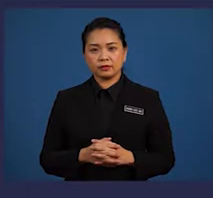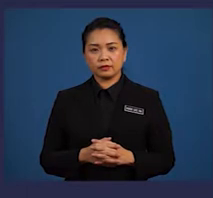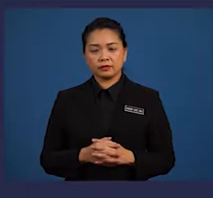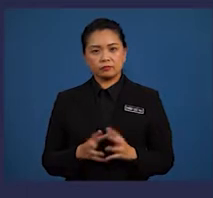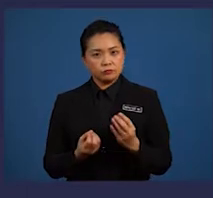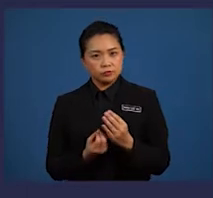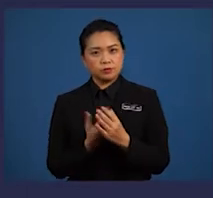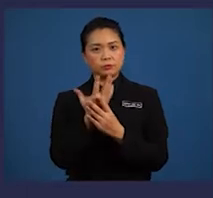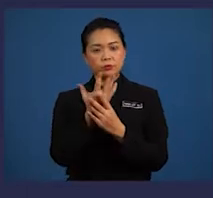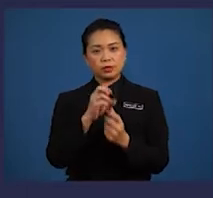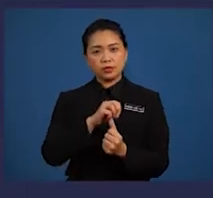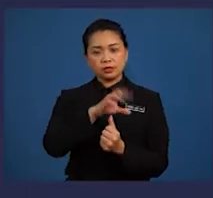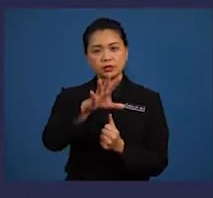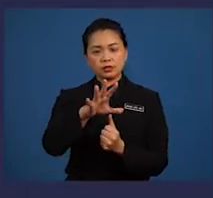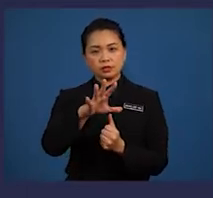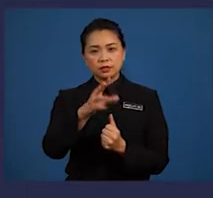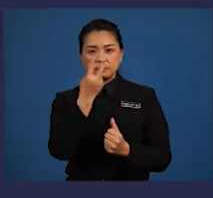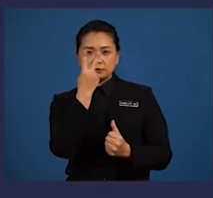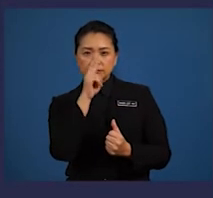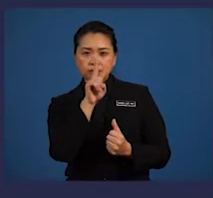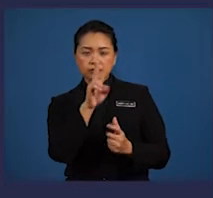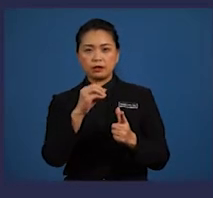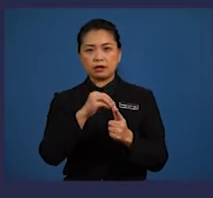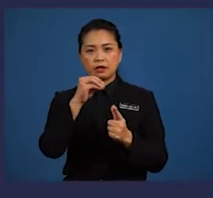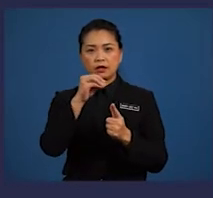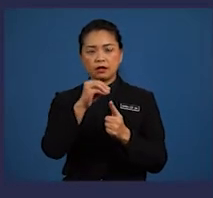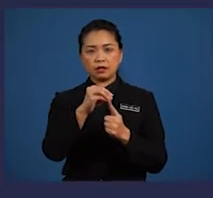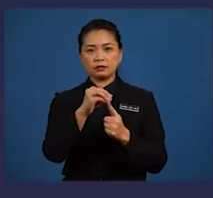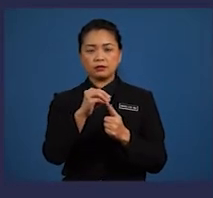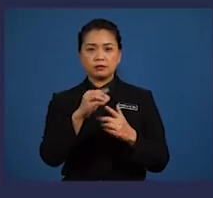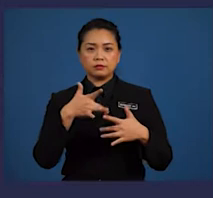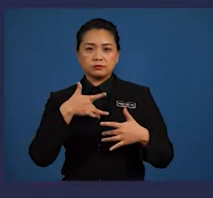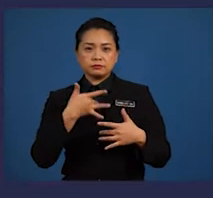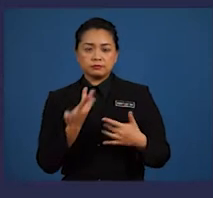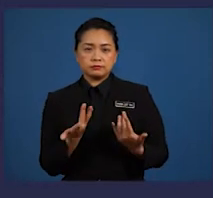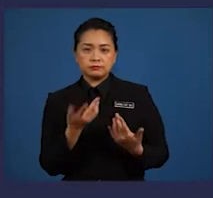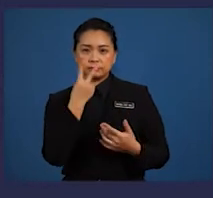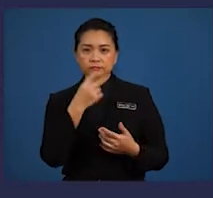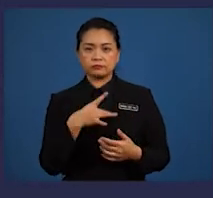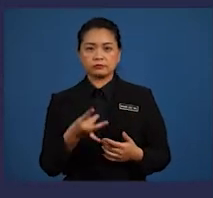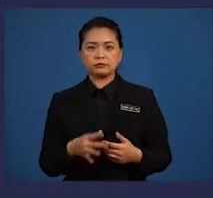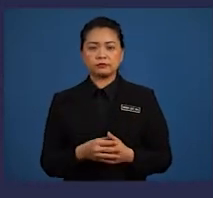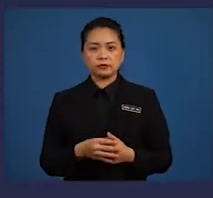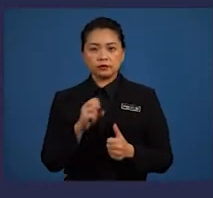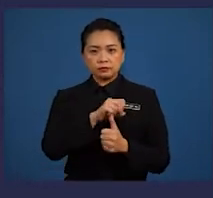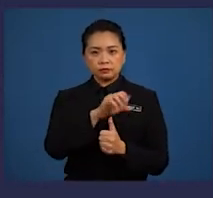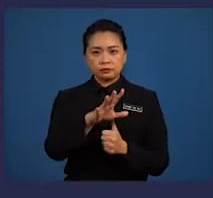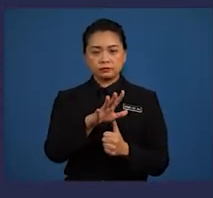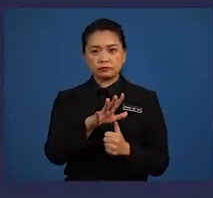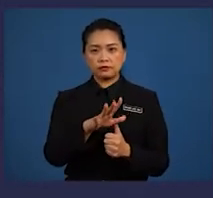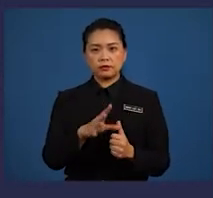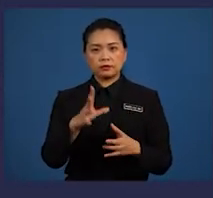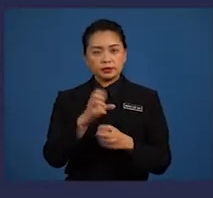menimbulkan kesan penghayatan atau Abdi siasi besar penghayatan dapat